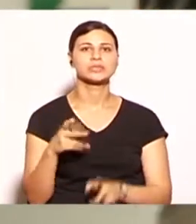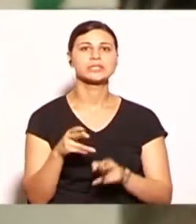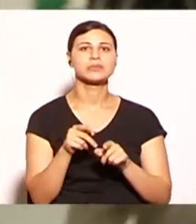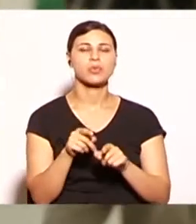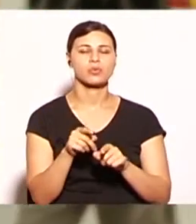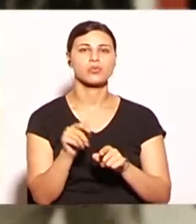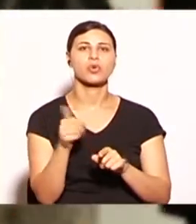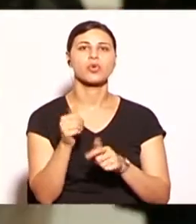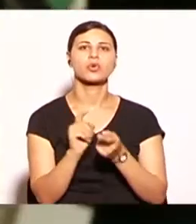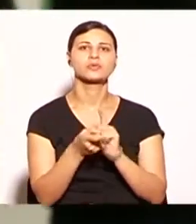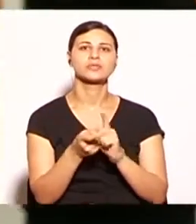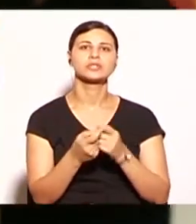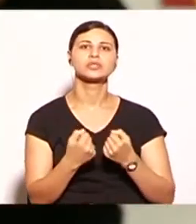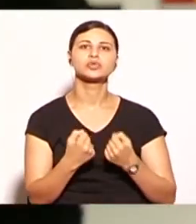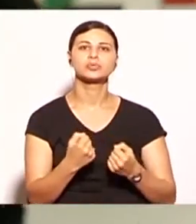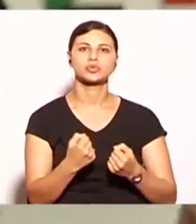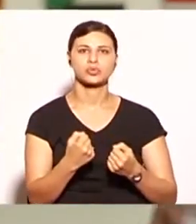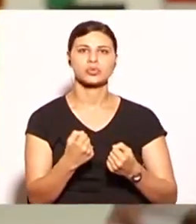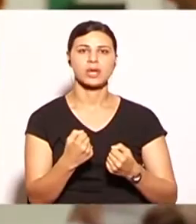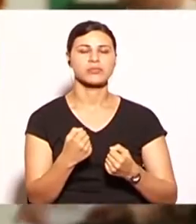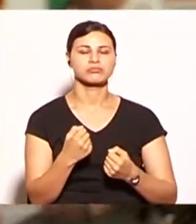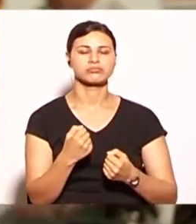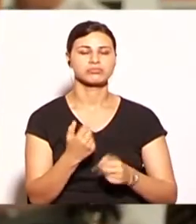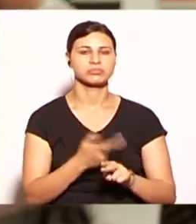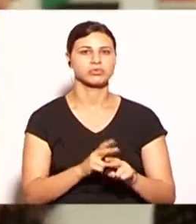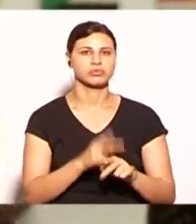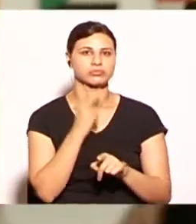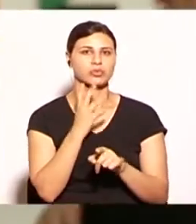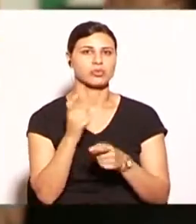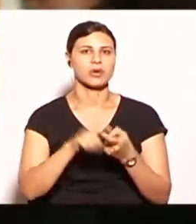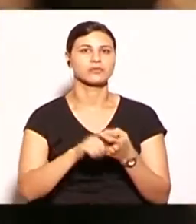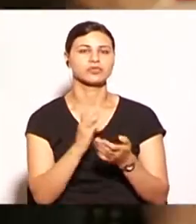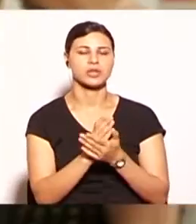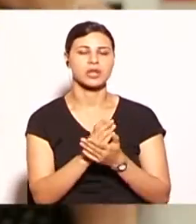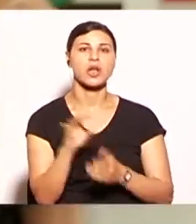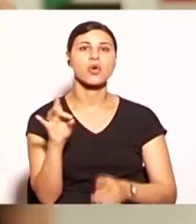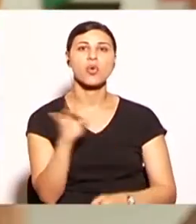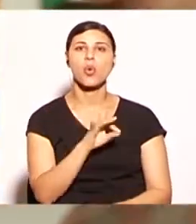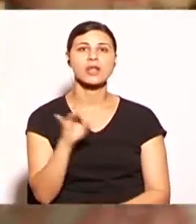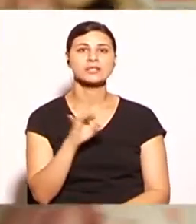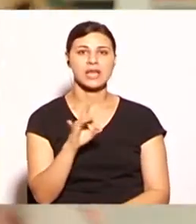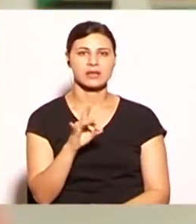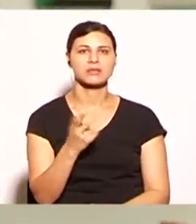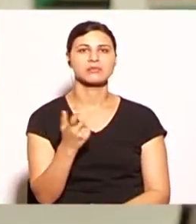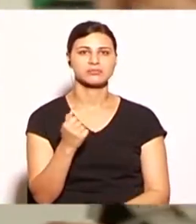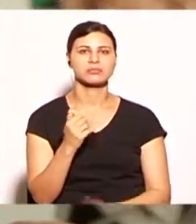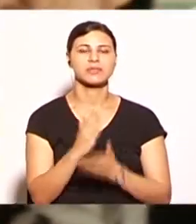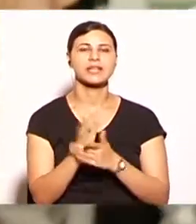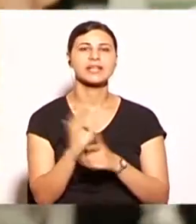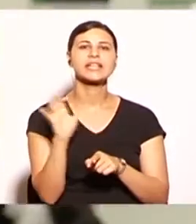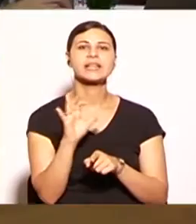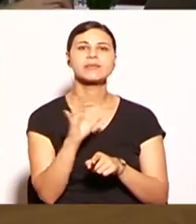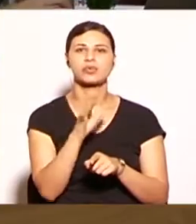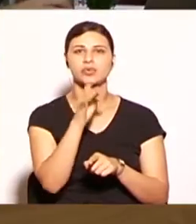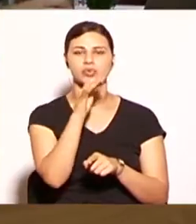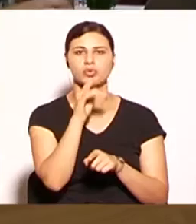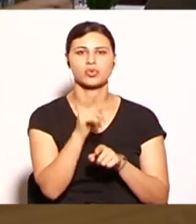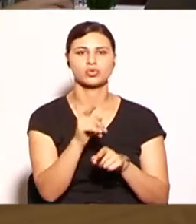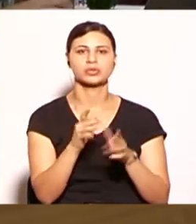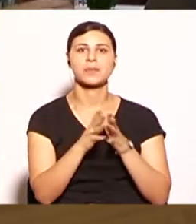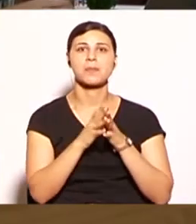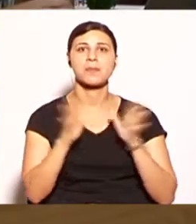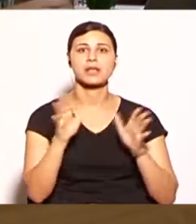როგორ ცვლის ჭარბი წონა დაავადების სურათს. აღმოჩნდა, რომ ქოლესტერინი გავლენას ახდენს ქიმიოთერაპიის პროცესზე.